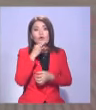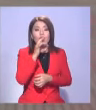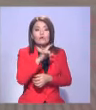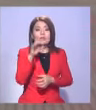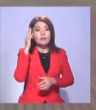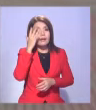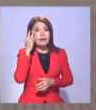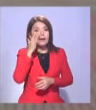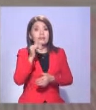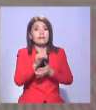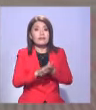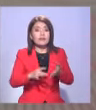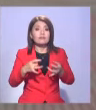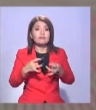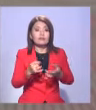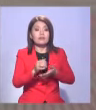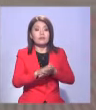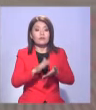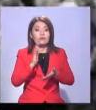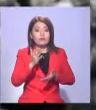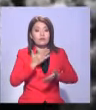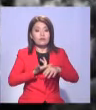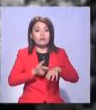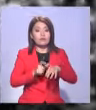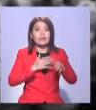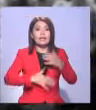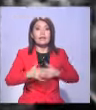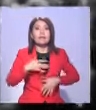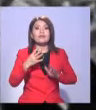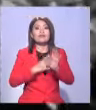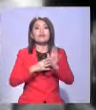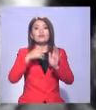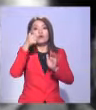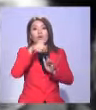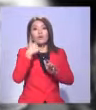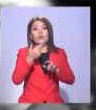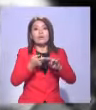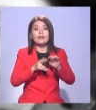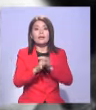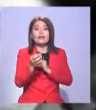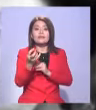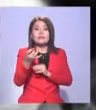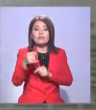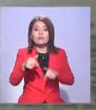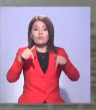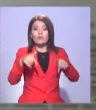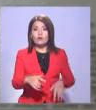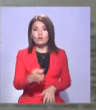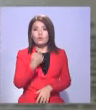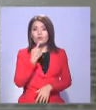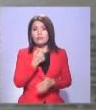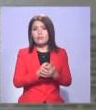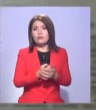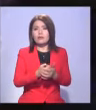арман. Бұл мереке жалғасын тауып жатқанына қуаныштымын. Тарихшылар 90 жылдары егемендік туралы декларацияны қабылдаудың өзі қиын болғанын